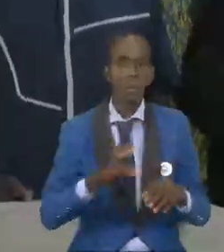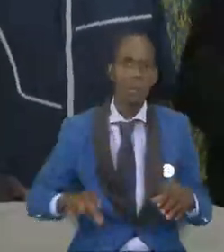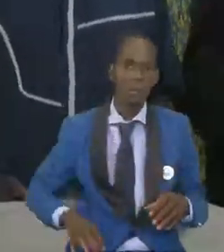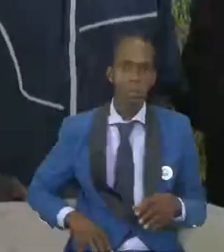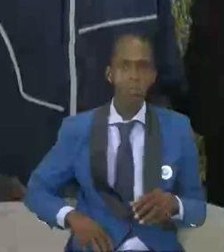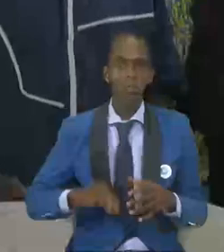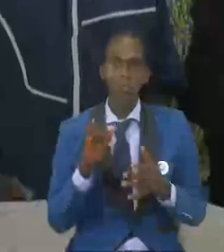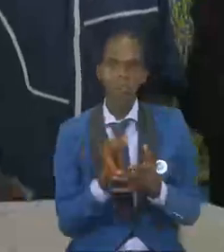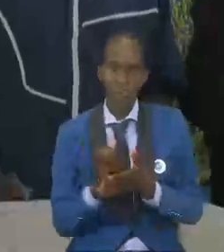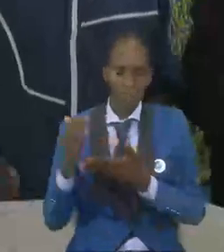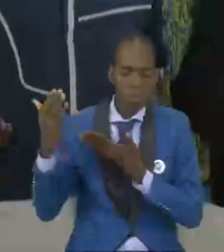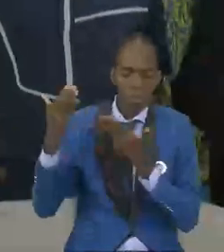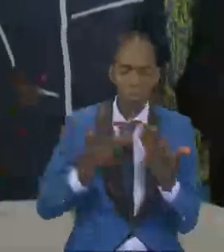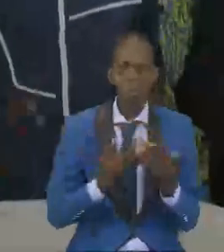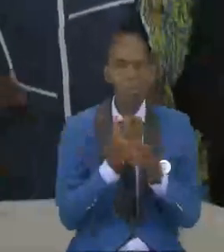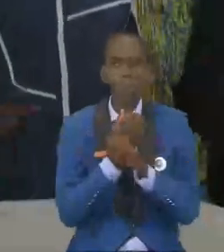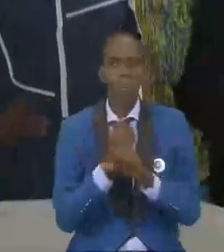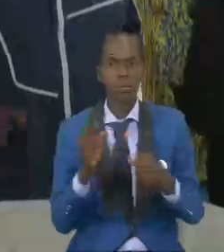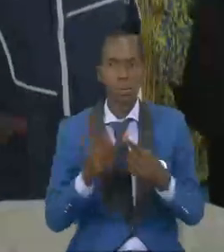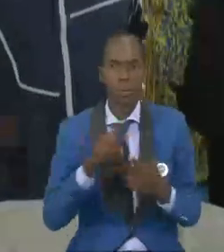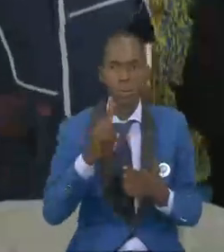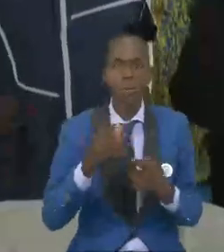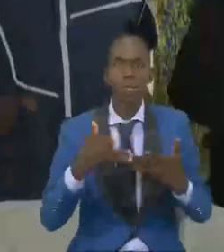que ta foi en Christ